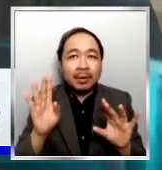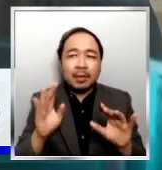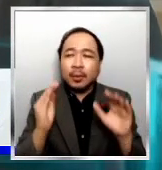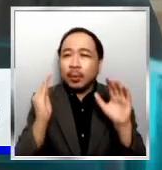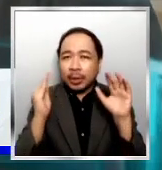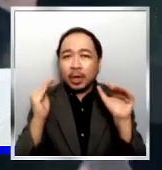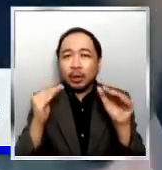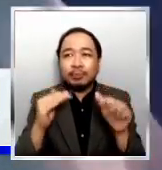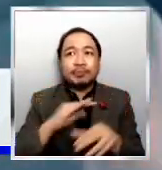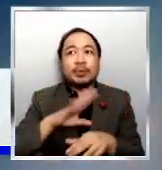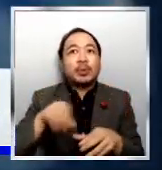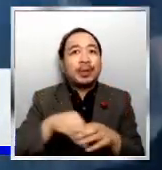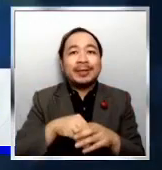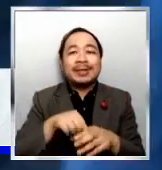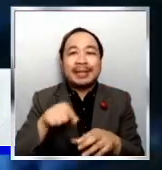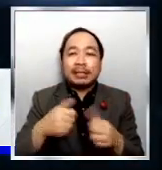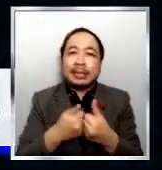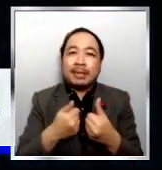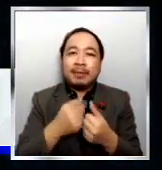Season 97.